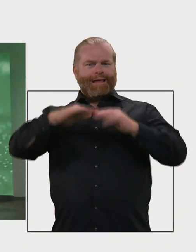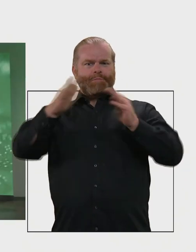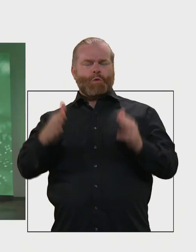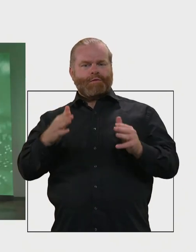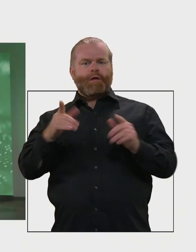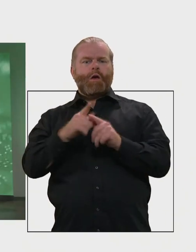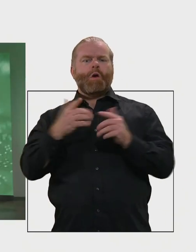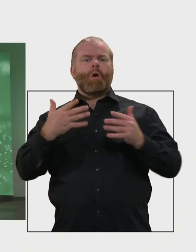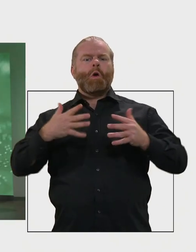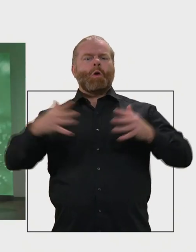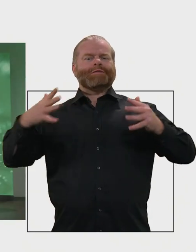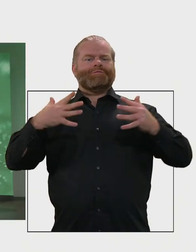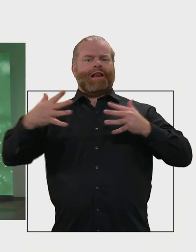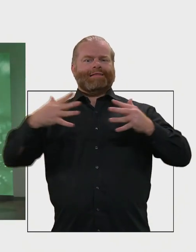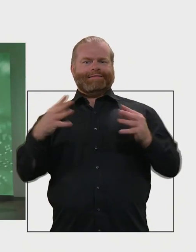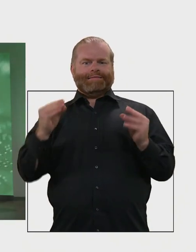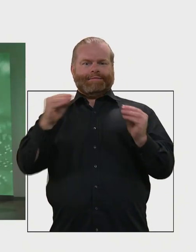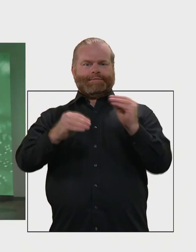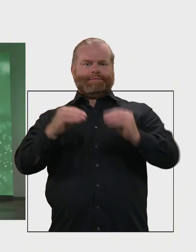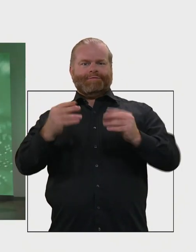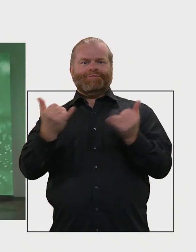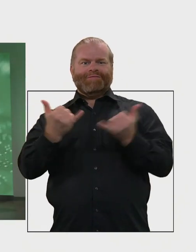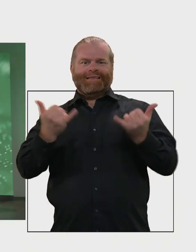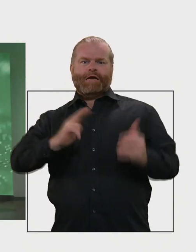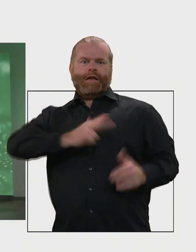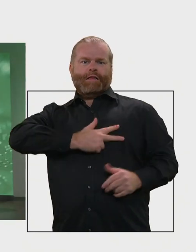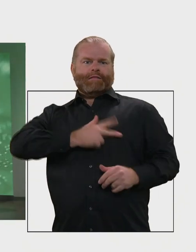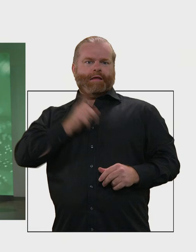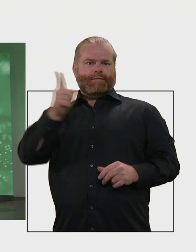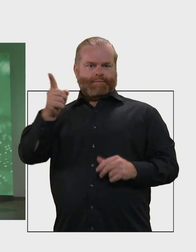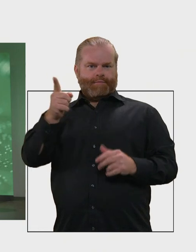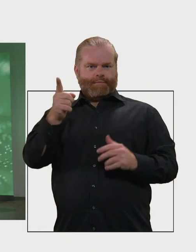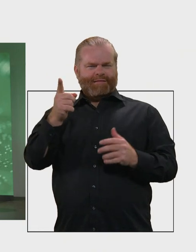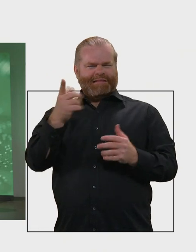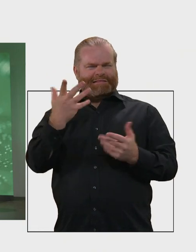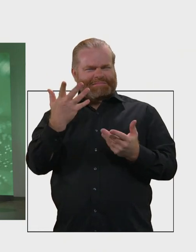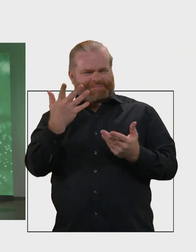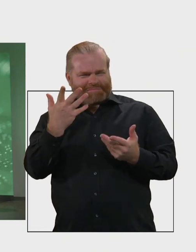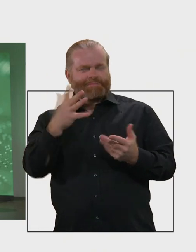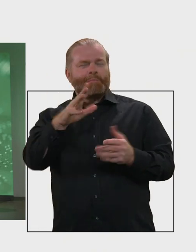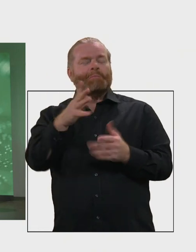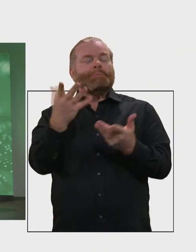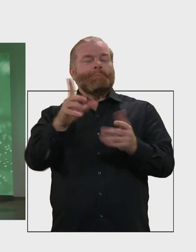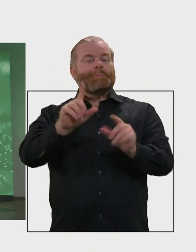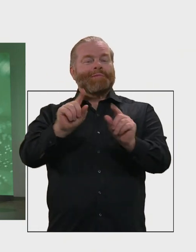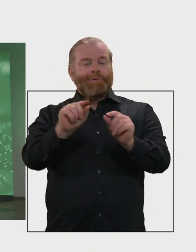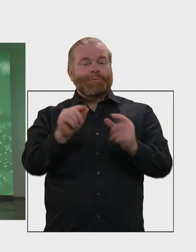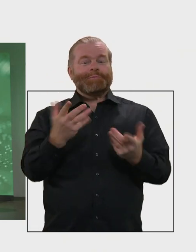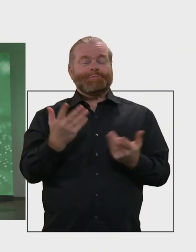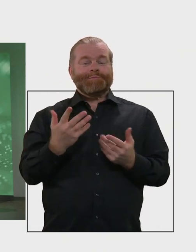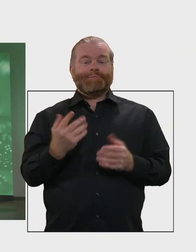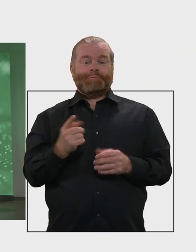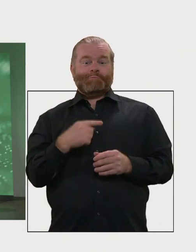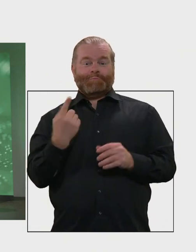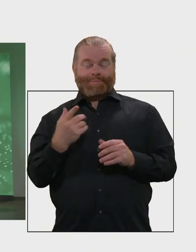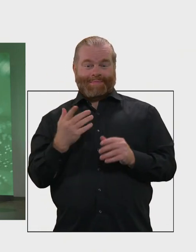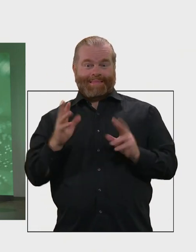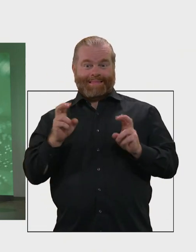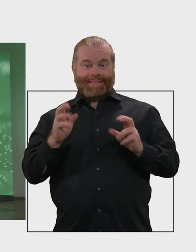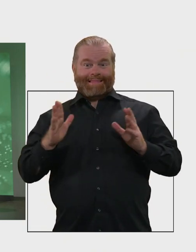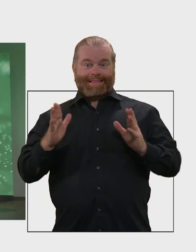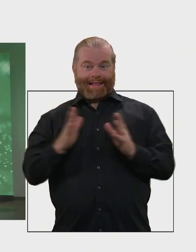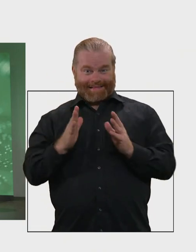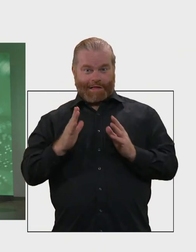Relation natürlich. Das heißt also, wir haben eine relativ kleine Klosterkirche, die sich auf der Seite fast so ein